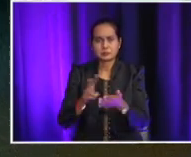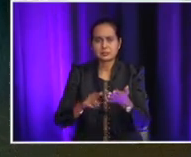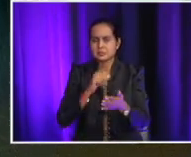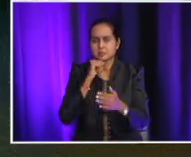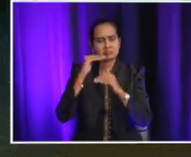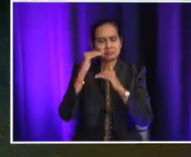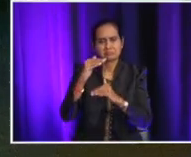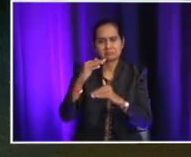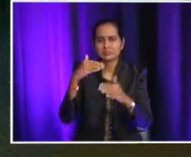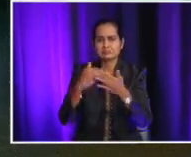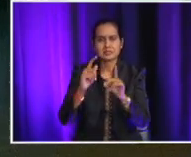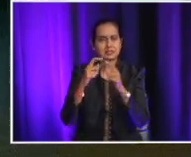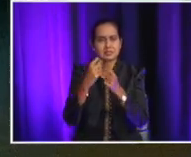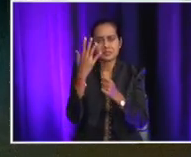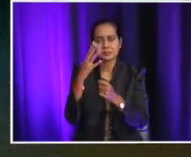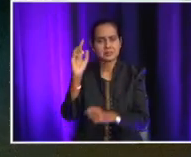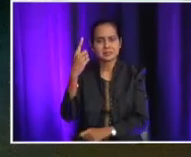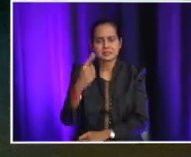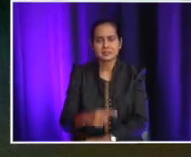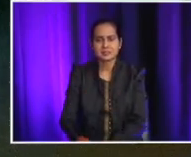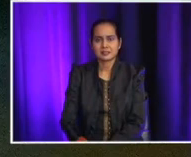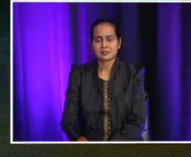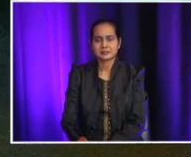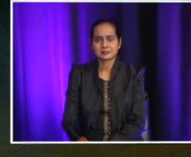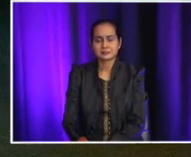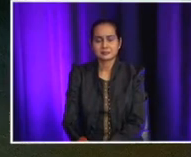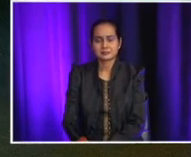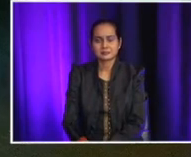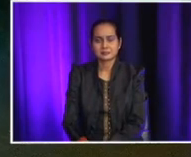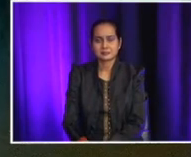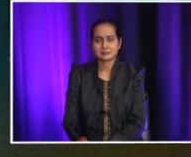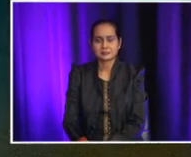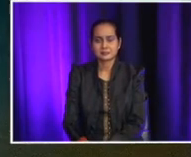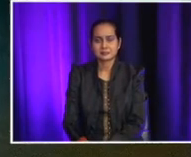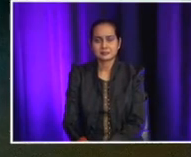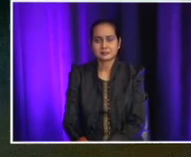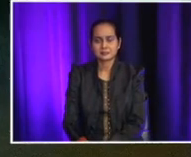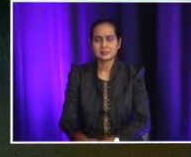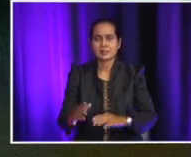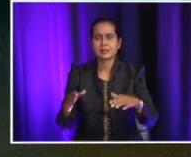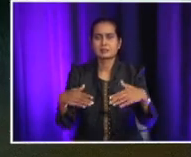35 saja ya Jadi dua bintang cek ke bagian nanti untuk adanya ya